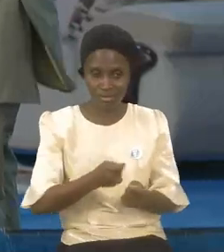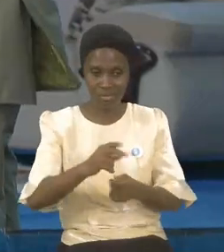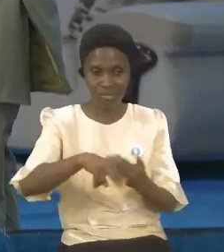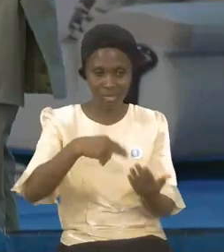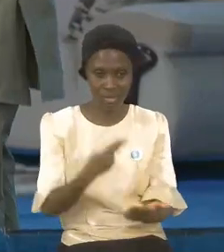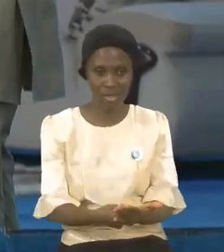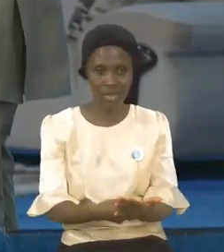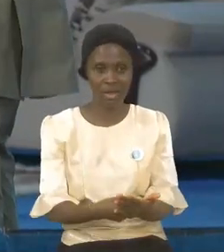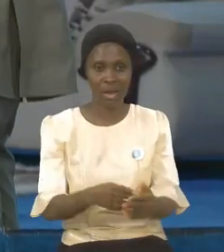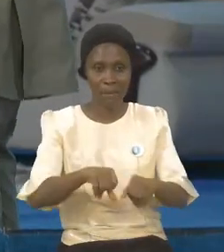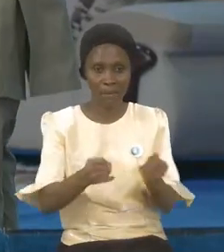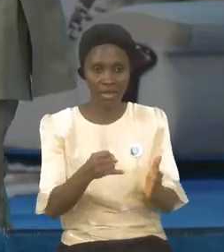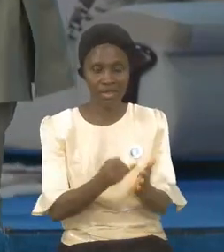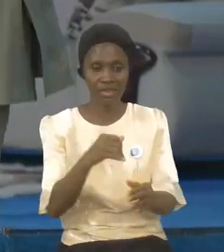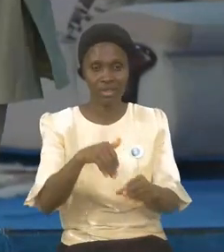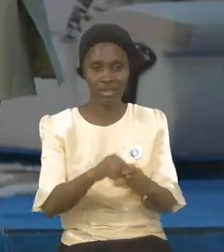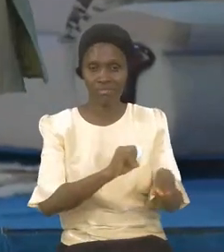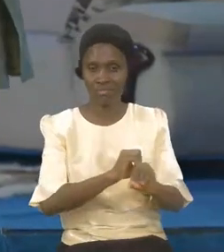la brisera.